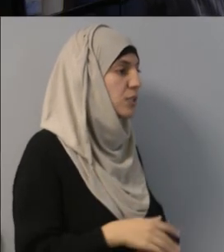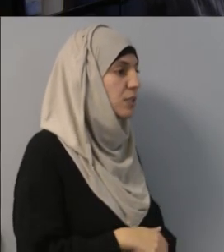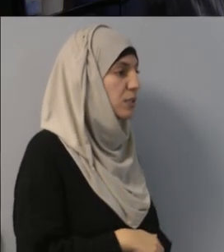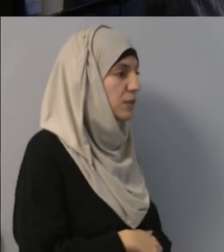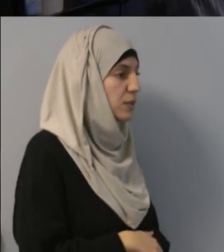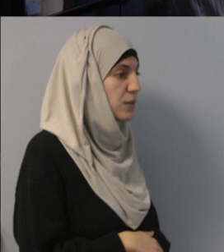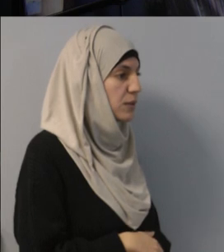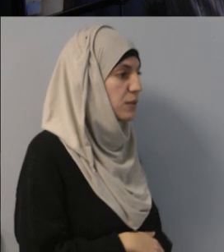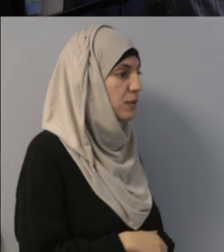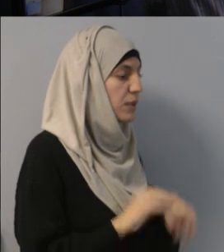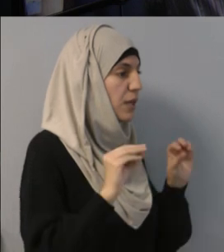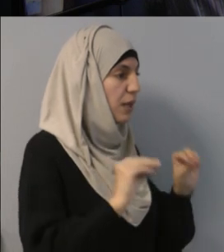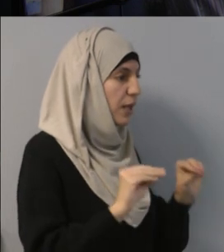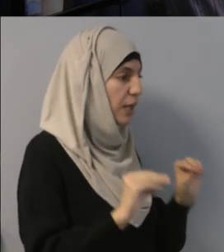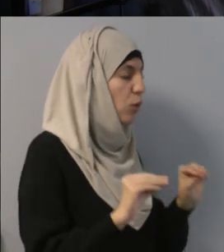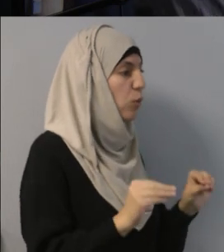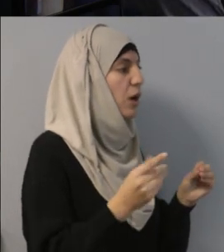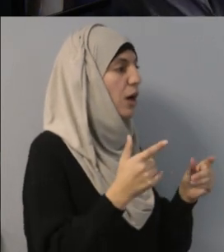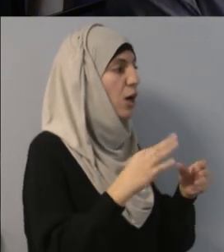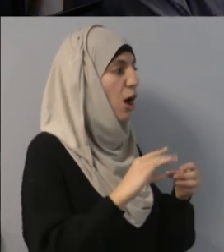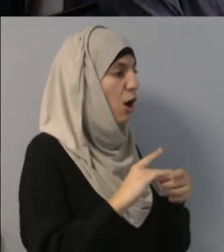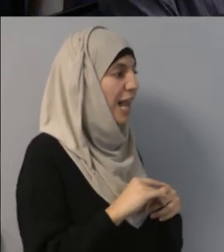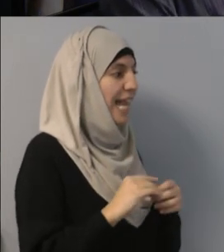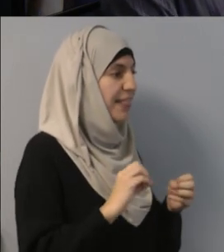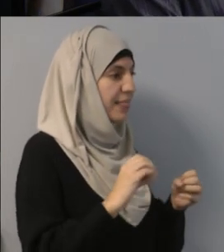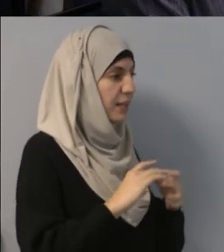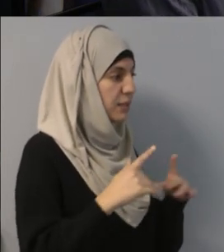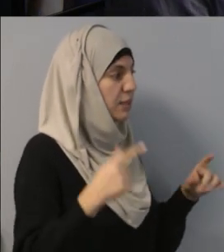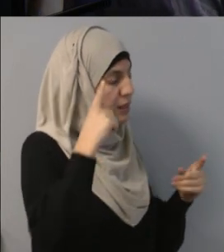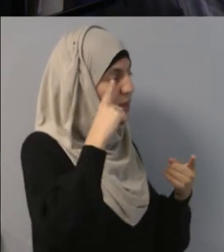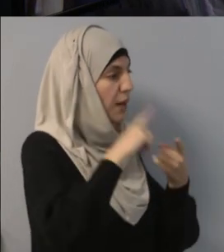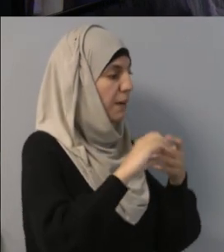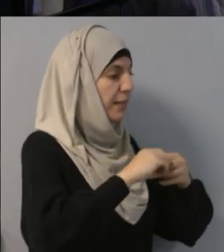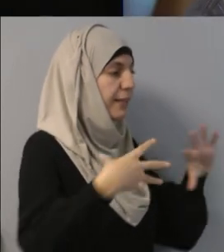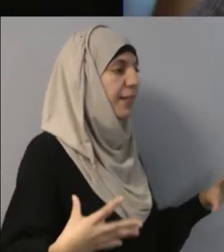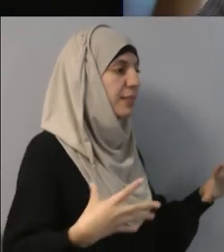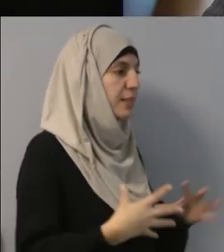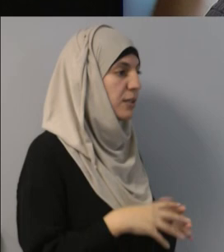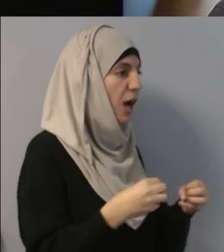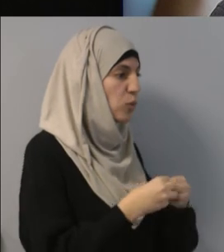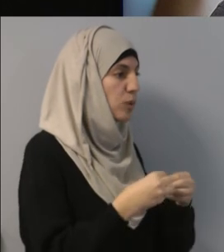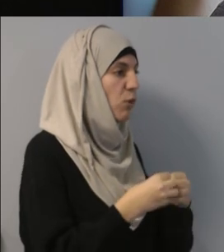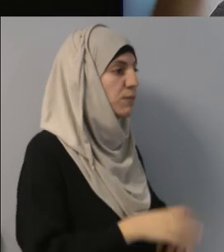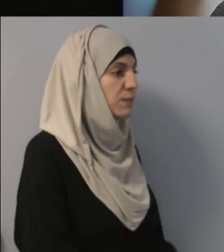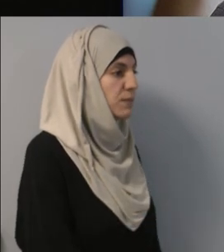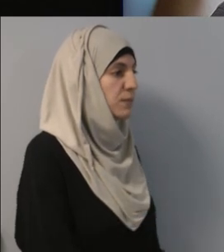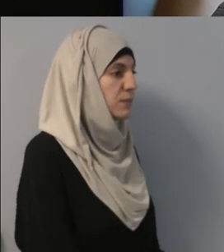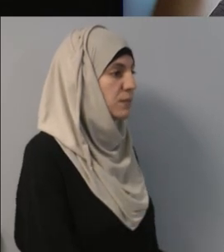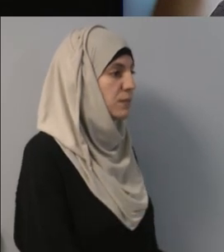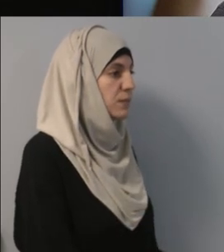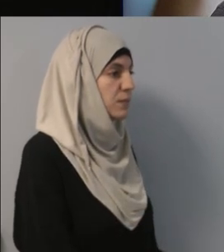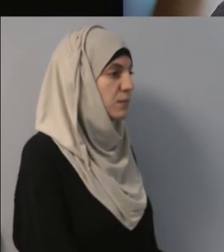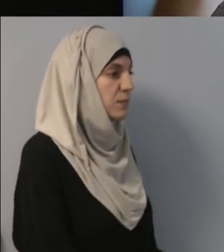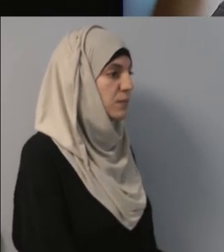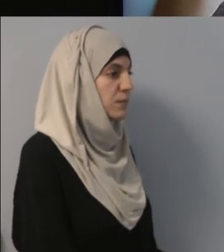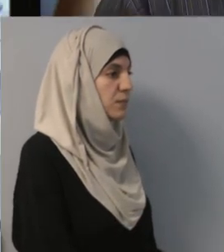de bénéficier de nos cours en ligne gratuitement. D'accord. Voilà. Donc aujourd'hui, l'association Donne-moi un signe ne s'adresse pas uniquement aux personnes qui sont dans